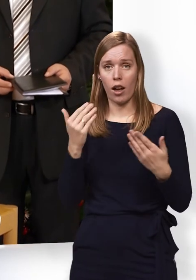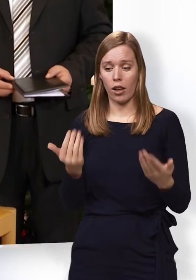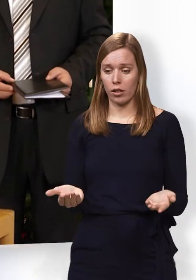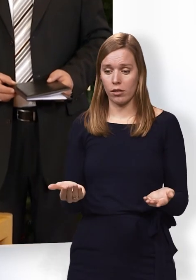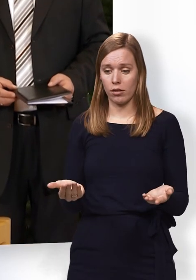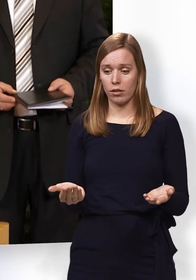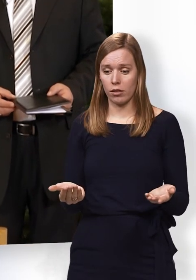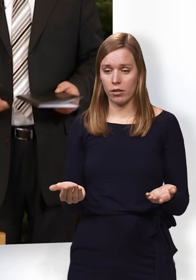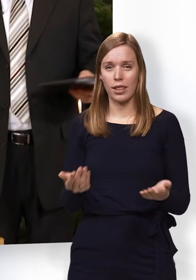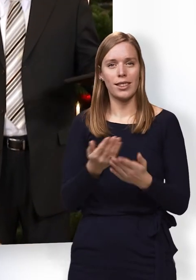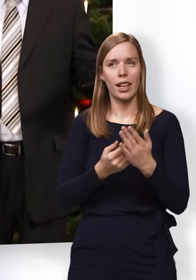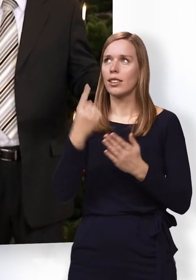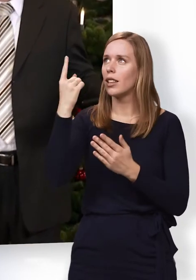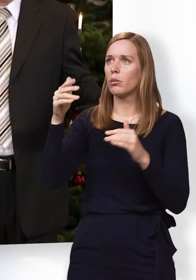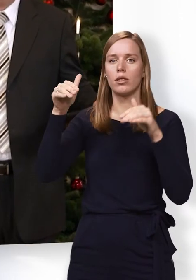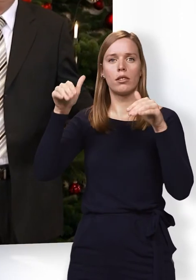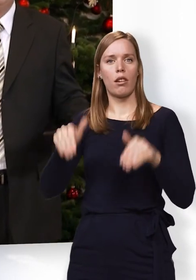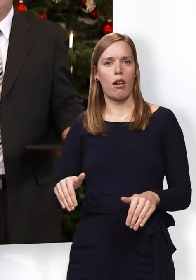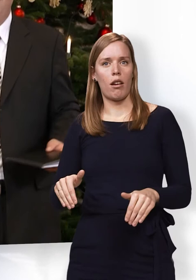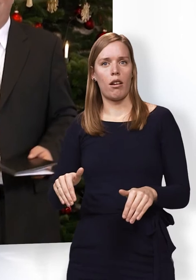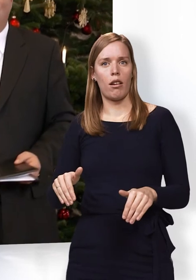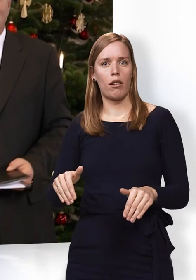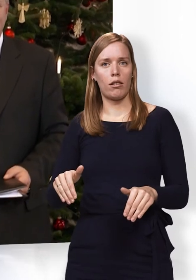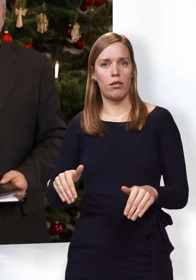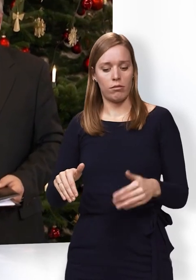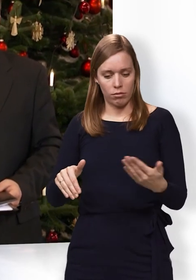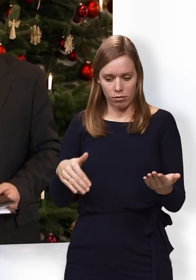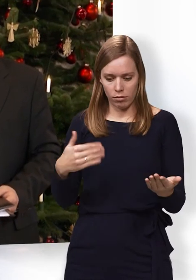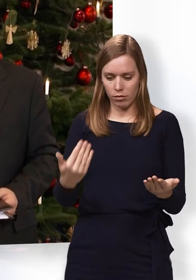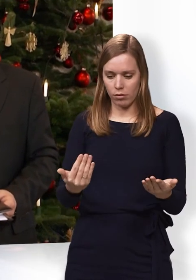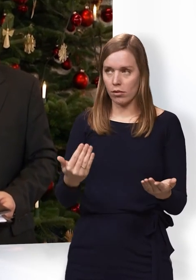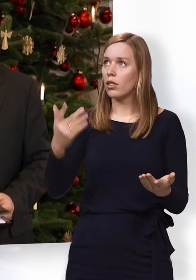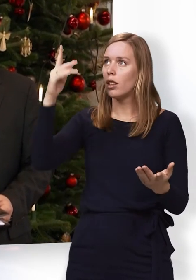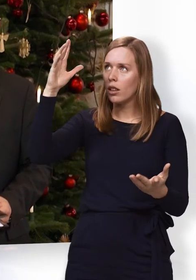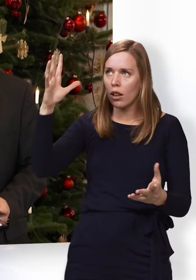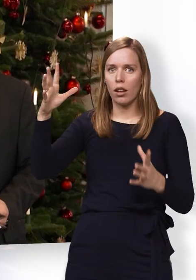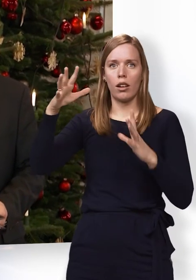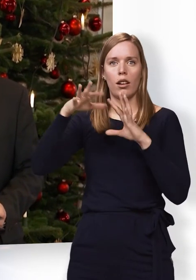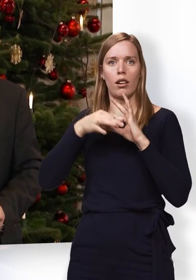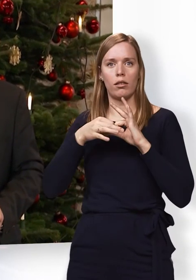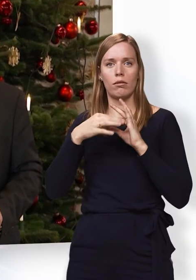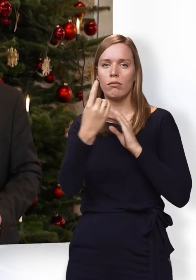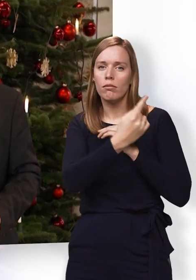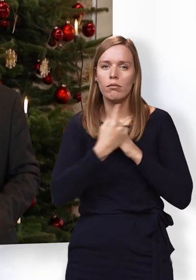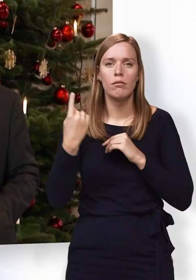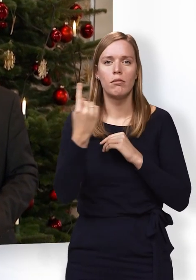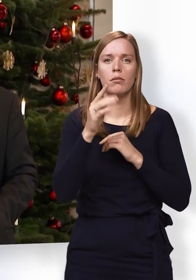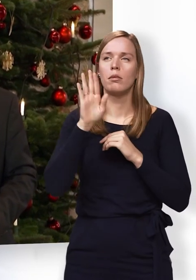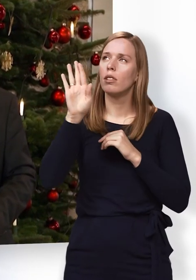seiner Gegenwart. Verbindet er sich mit uns und schließt uns zusammen zu seiner heiligen Gemeinde.